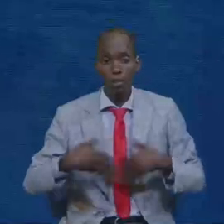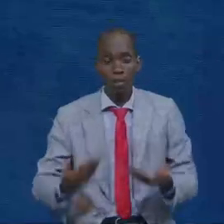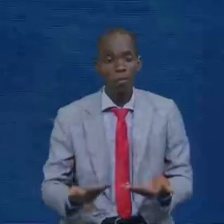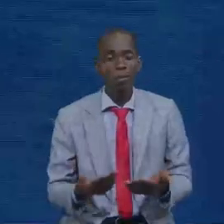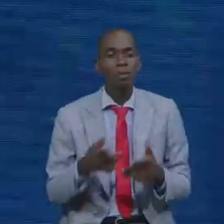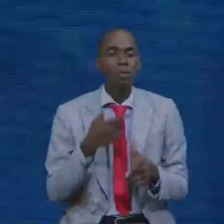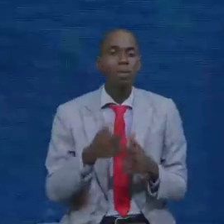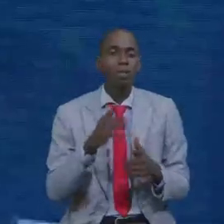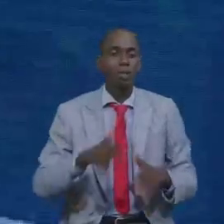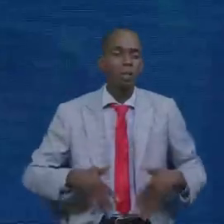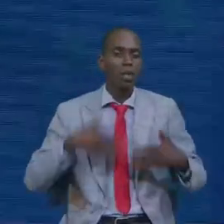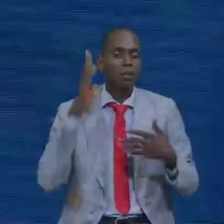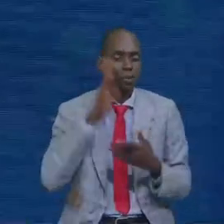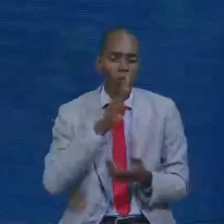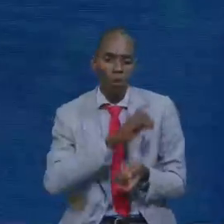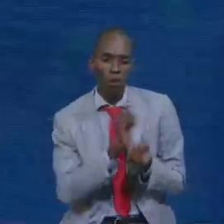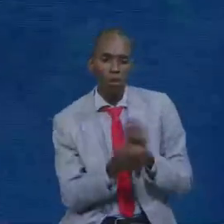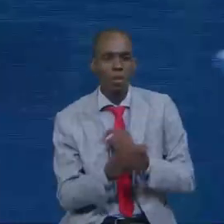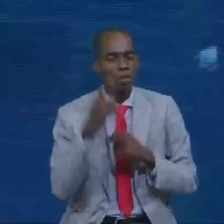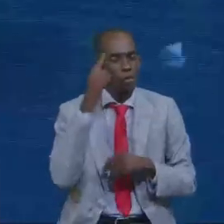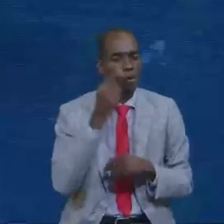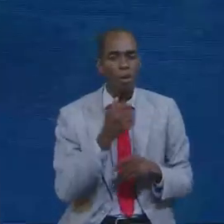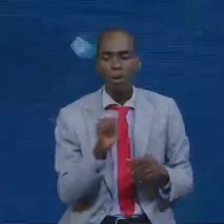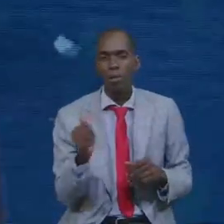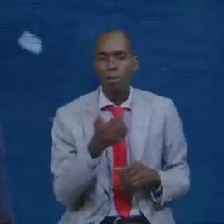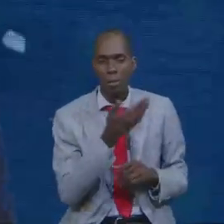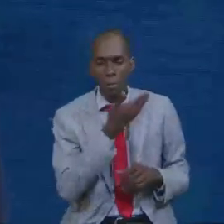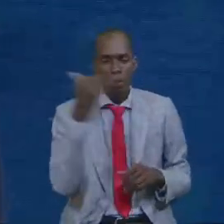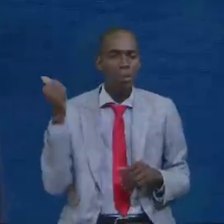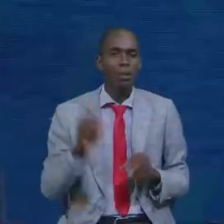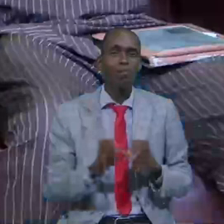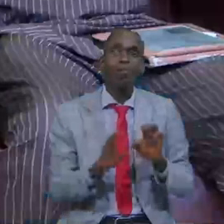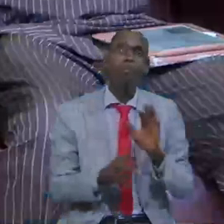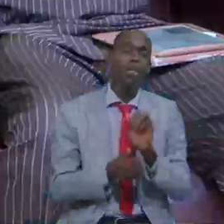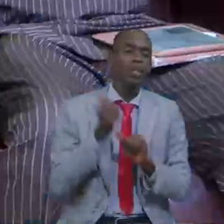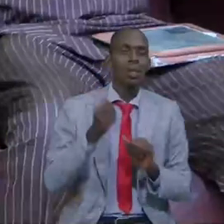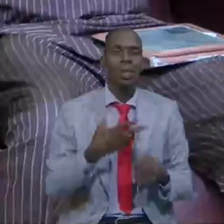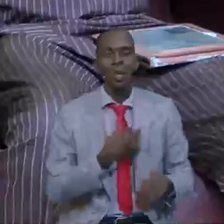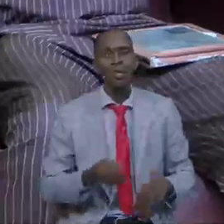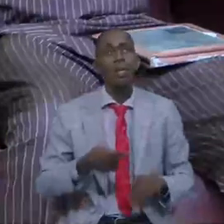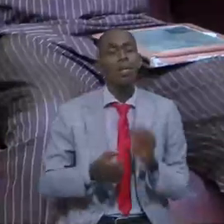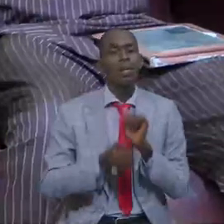pour le mieux, pour être radieuse au nom de Jésus.